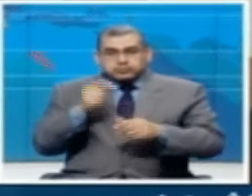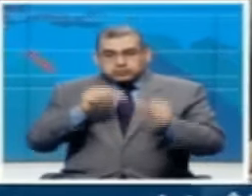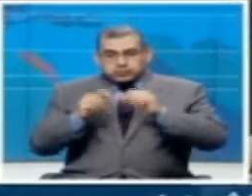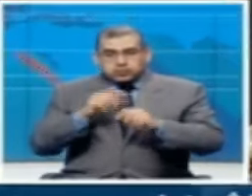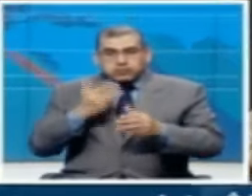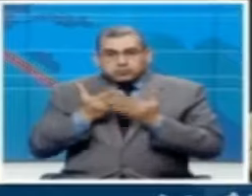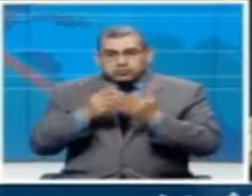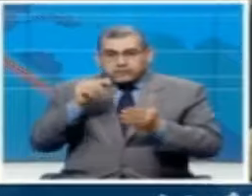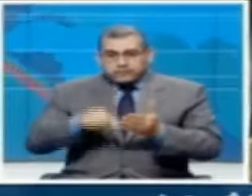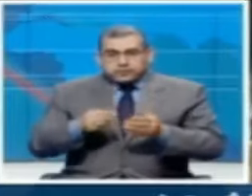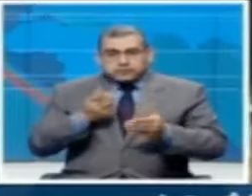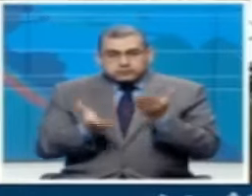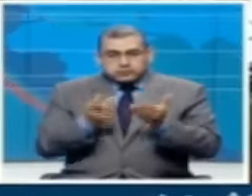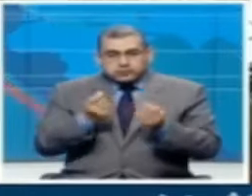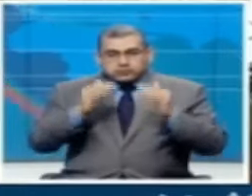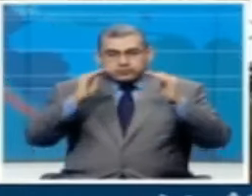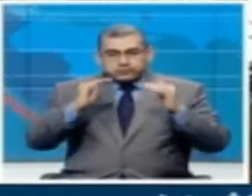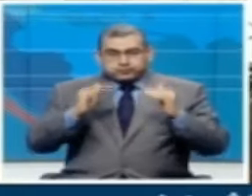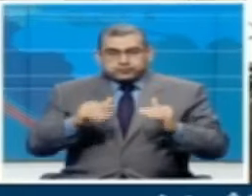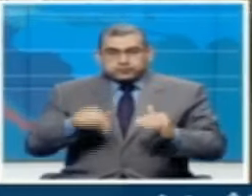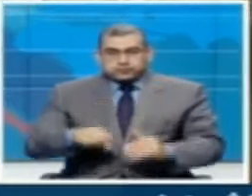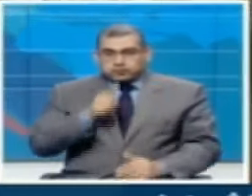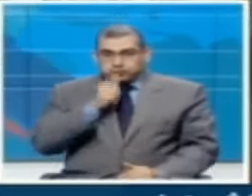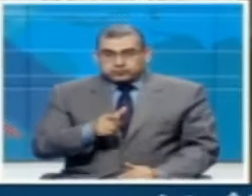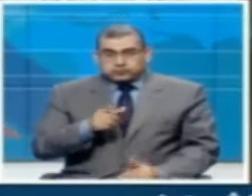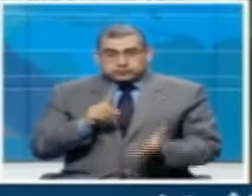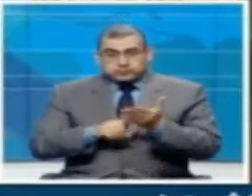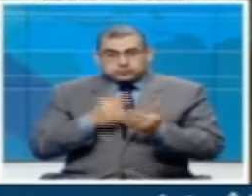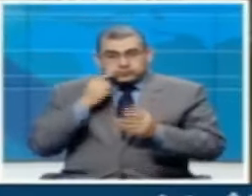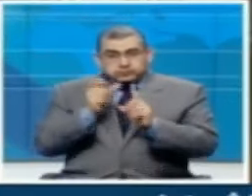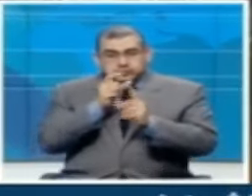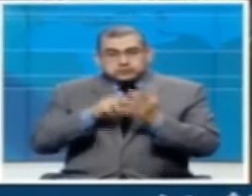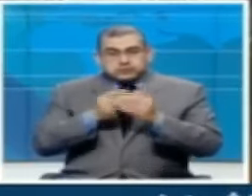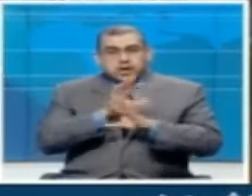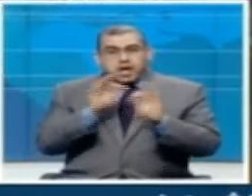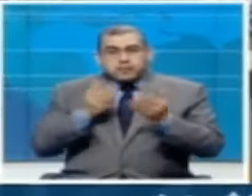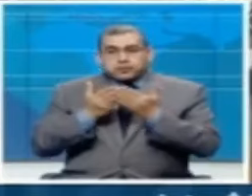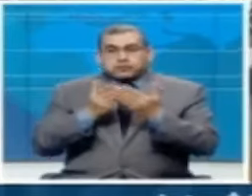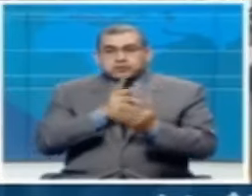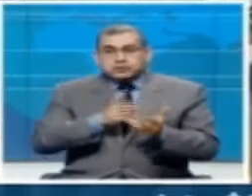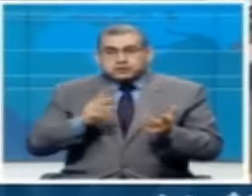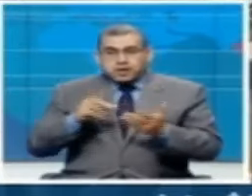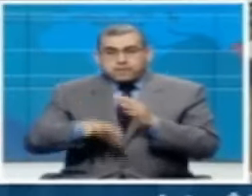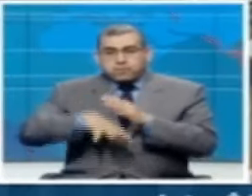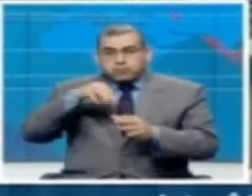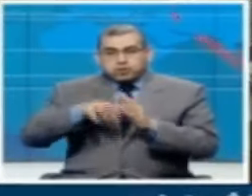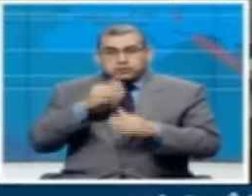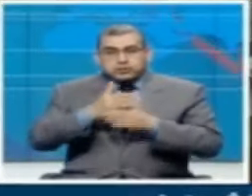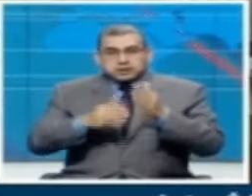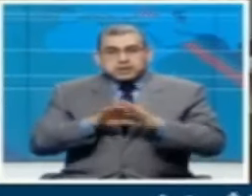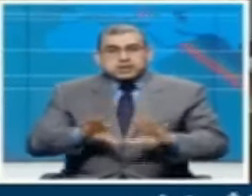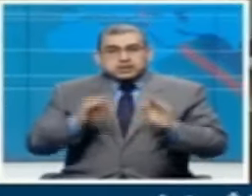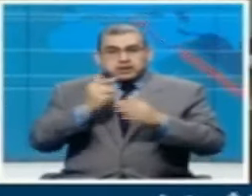سيسهم في توازن الاسعار وانخفاضها ولمتابعه توفير الخدمات المختلفه بمشروعات الاسكان بديل